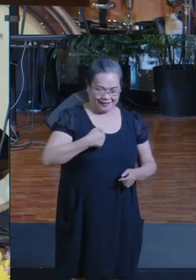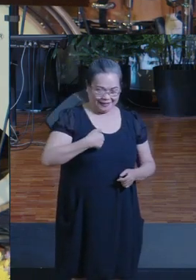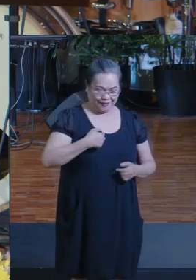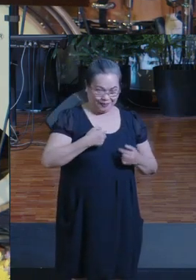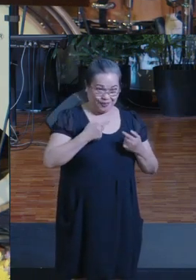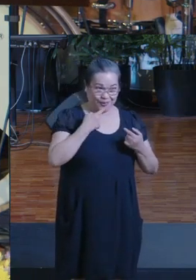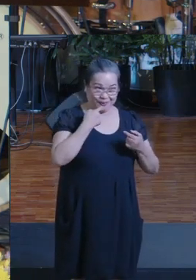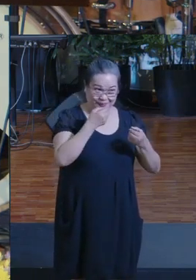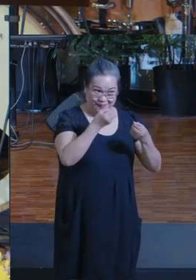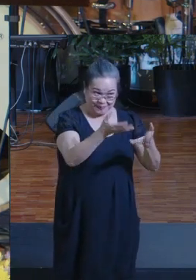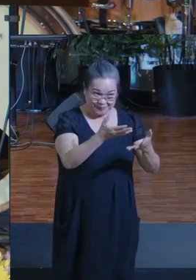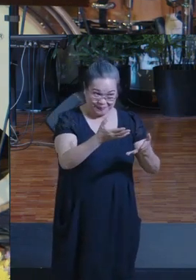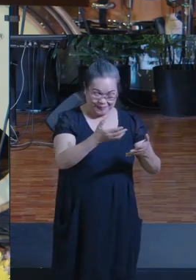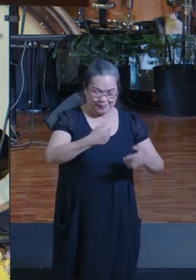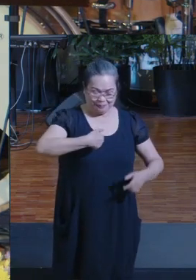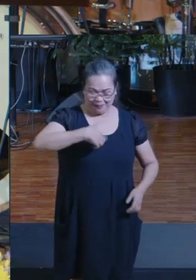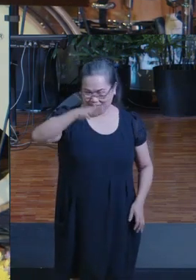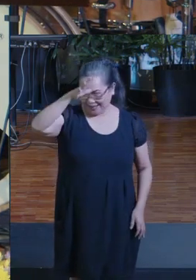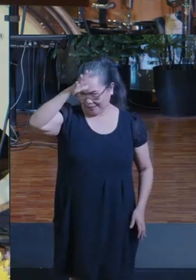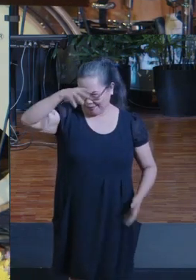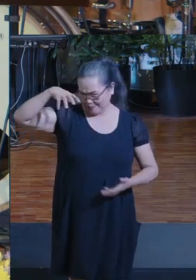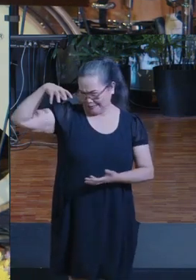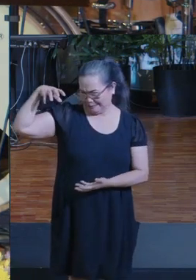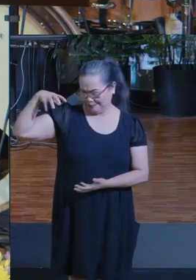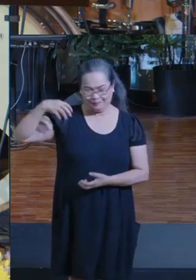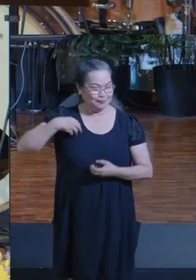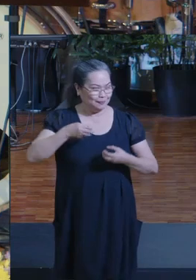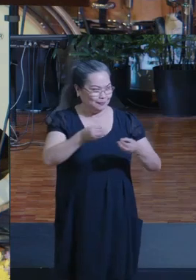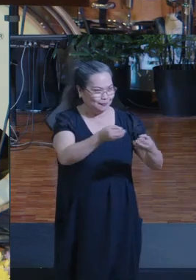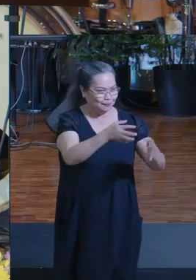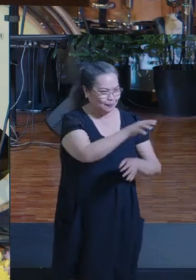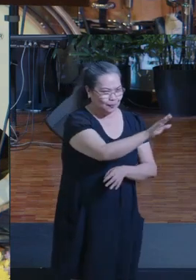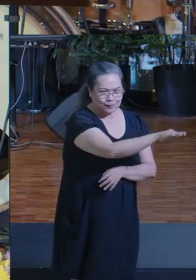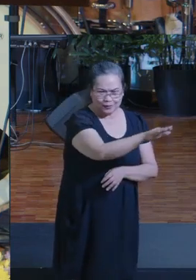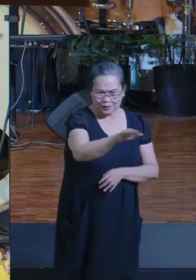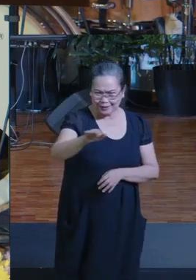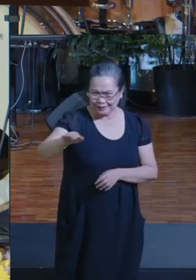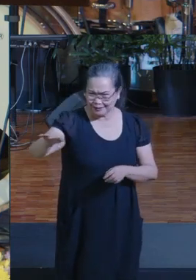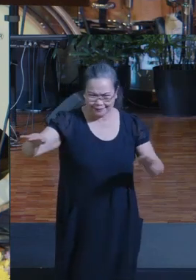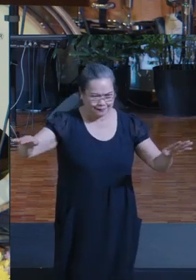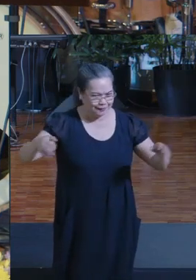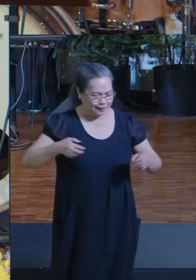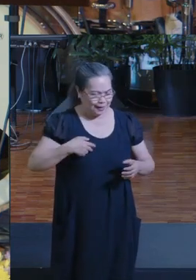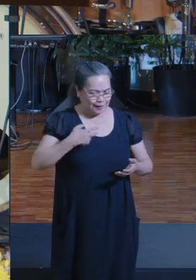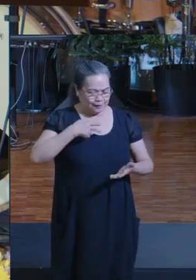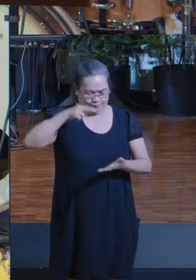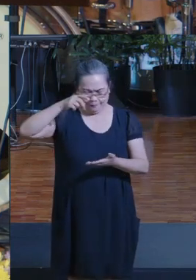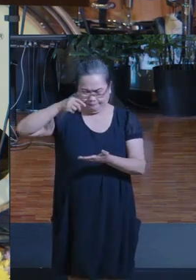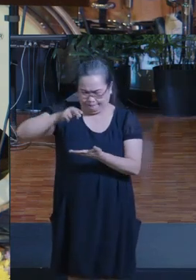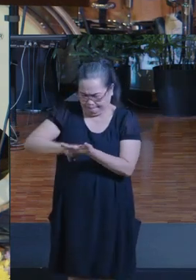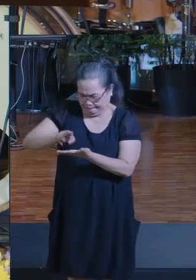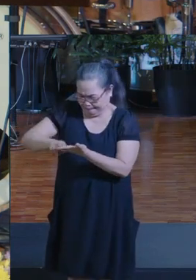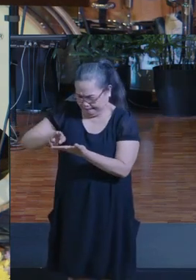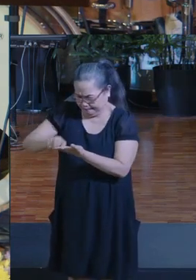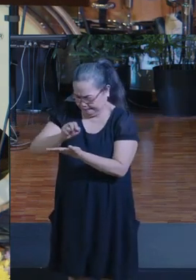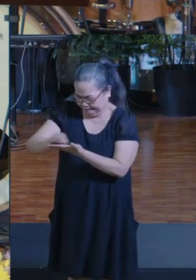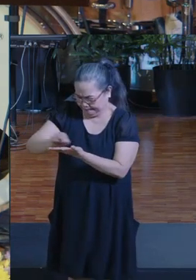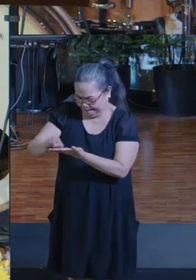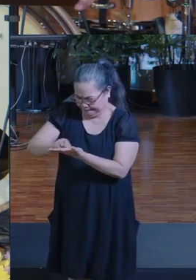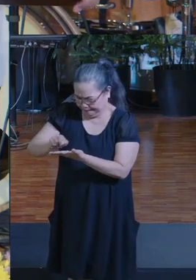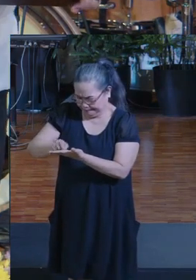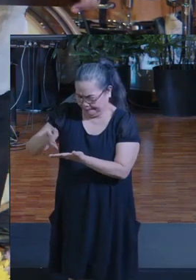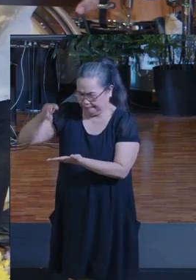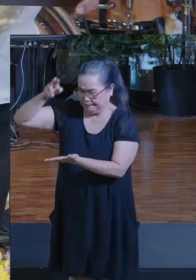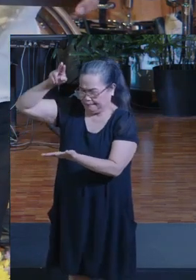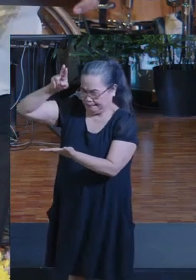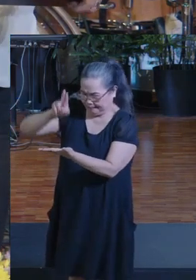nung magbibigay ng mana at kanyang ni-ratify, pinirmahan, no? Siya